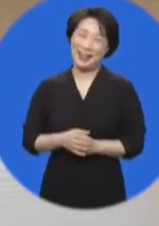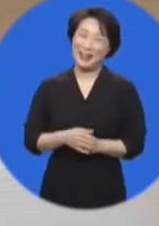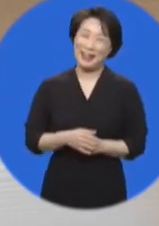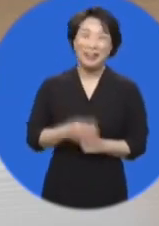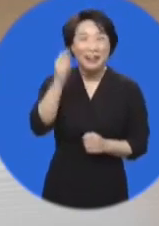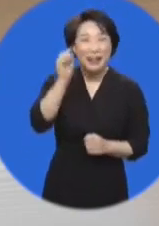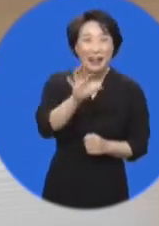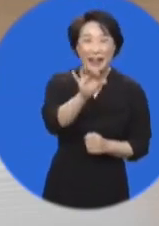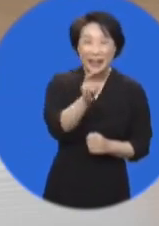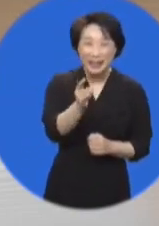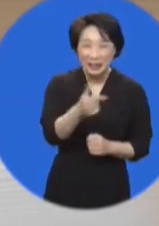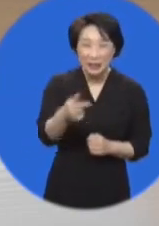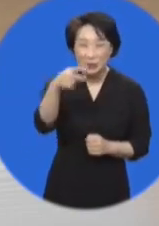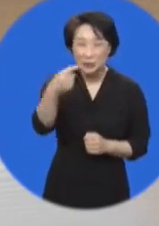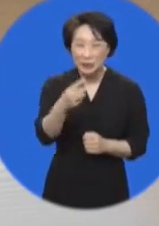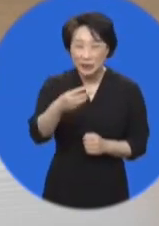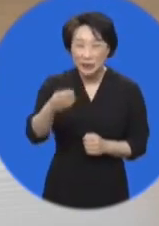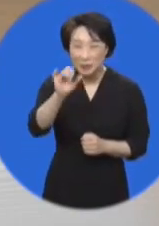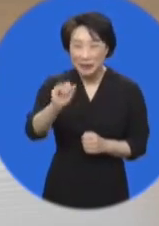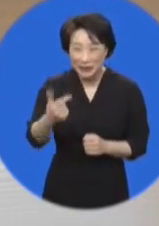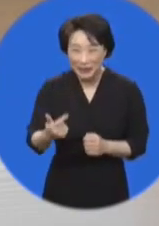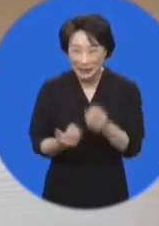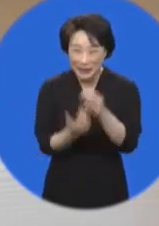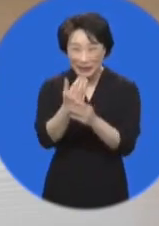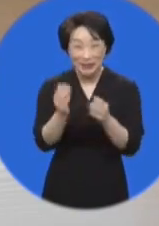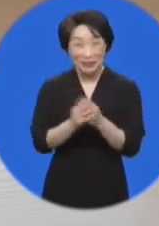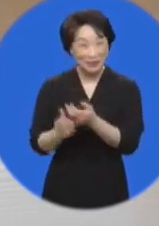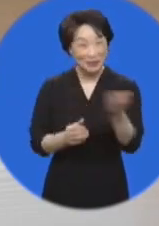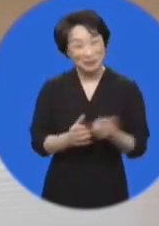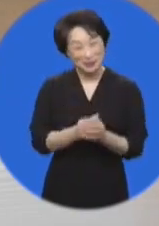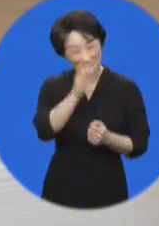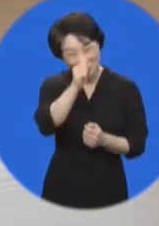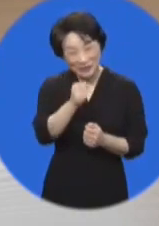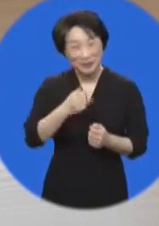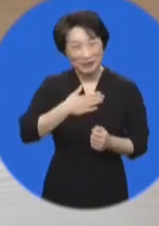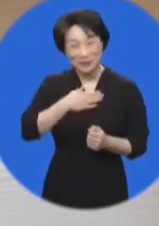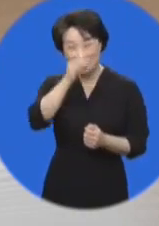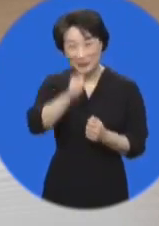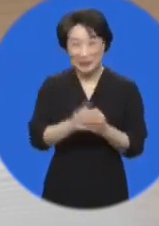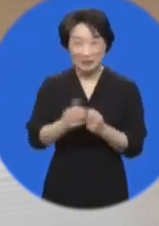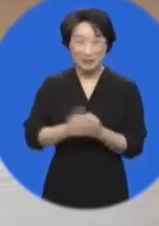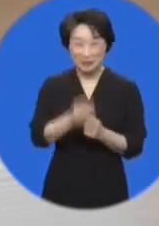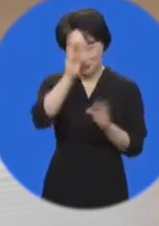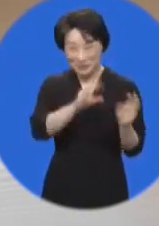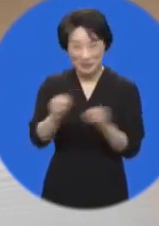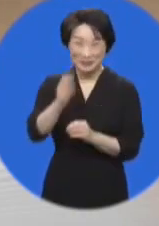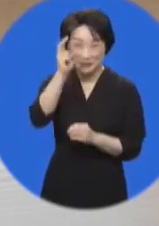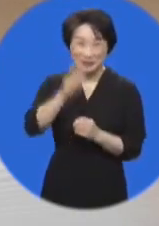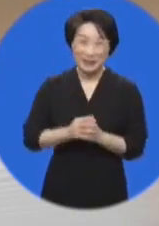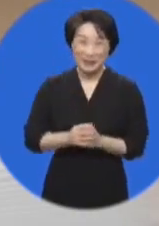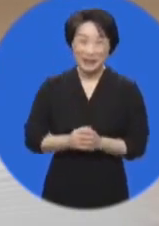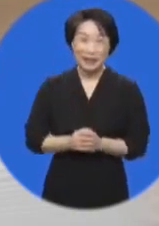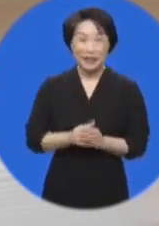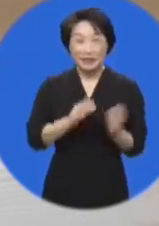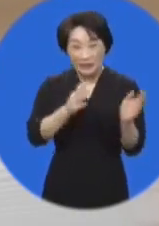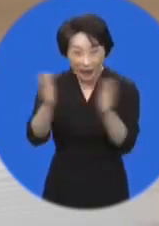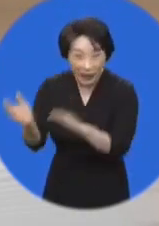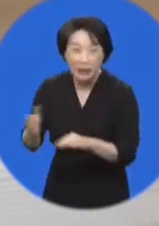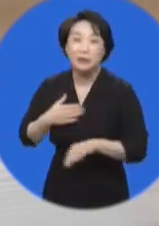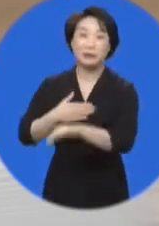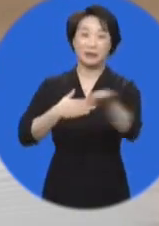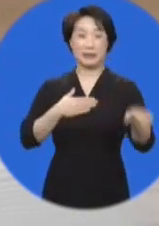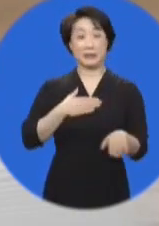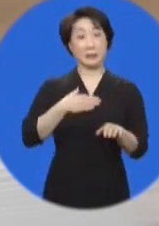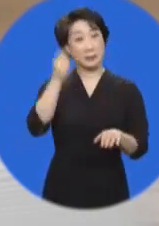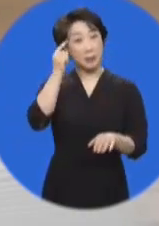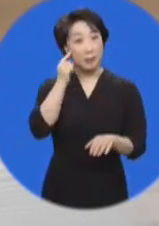엔돌핀이 나와가지고 이 정도 좋으면 그렇다니까. 근데 우리가 정말로 예수님이